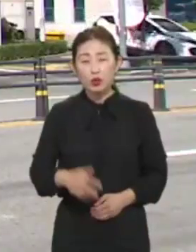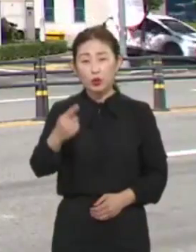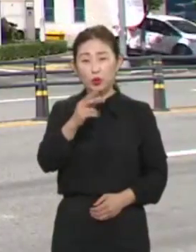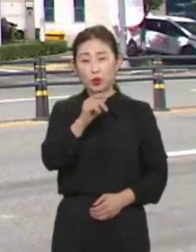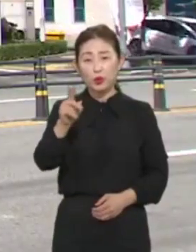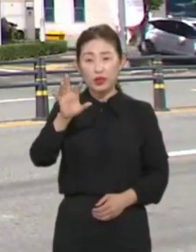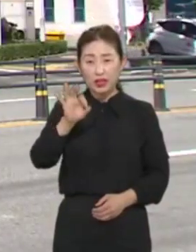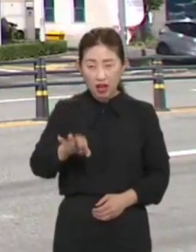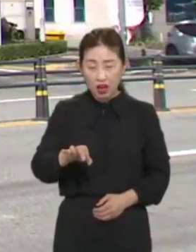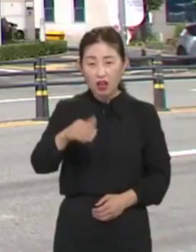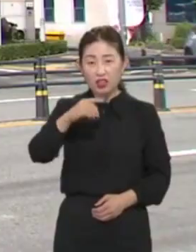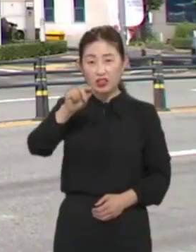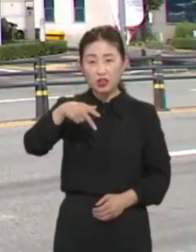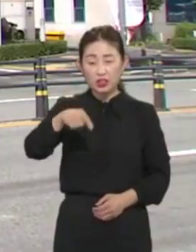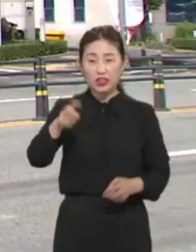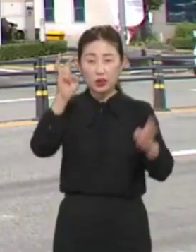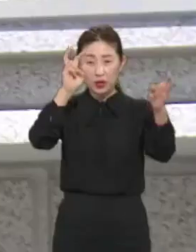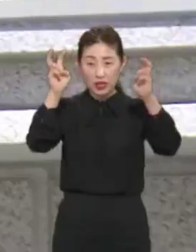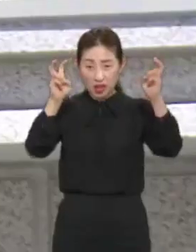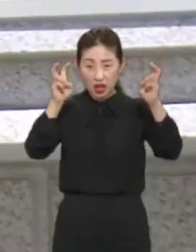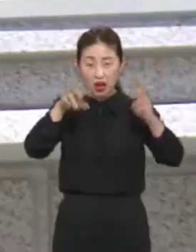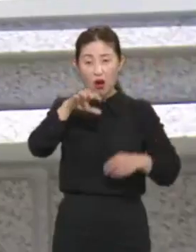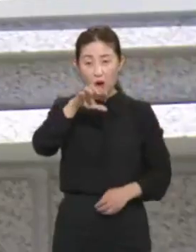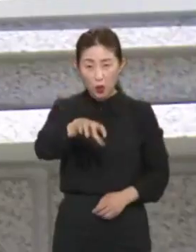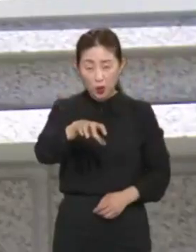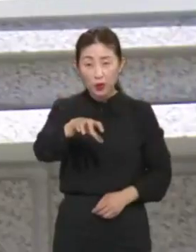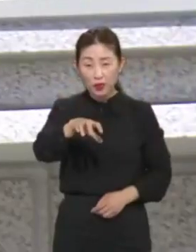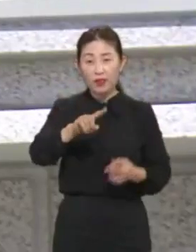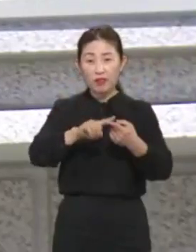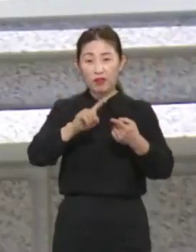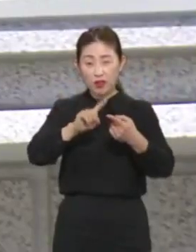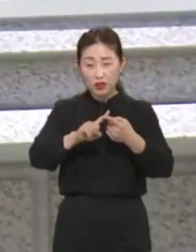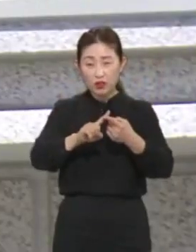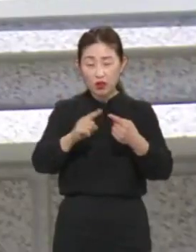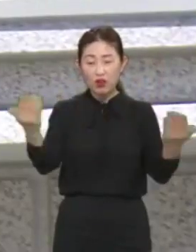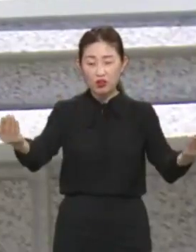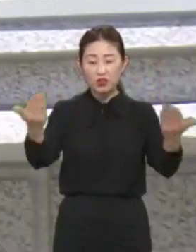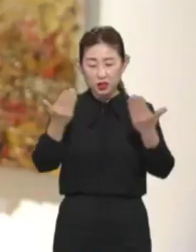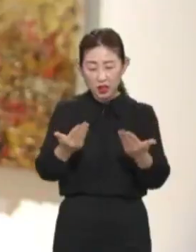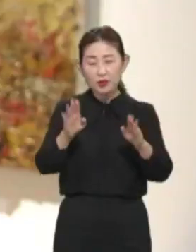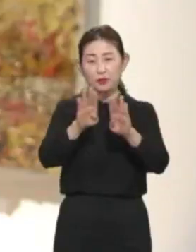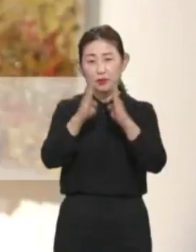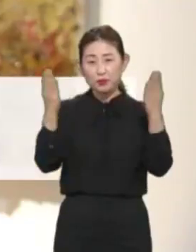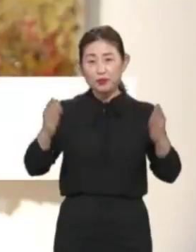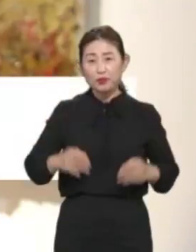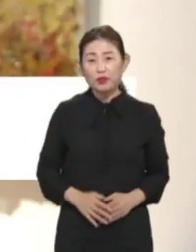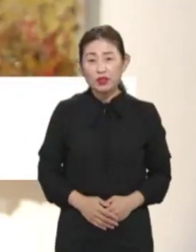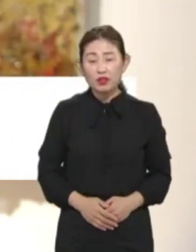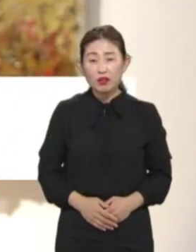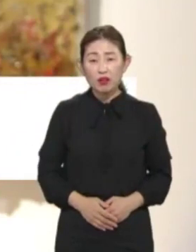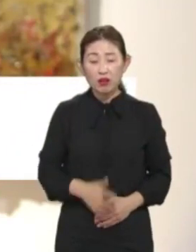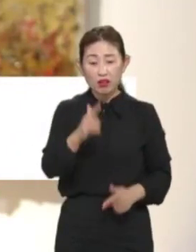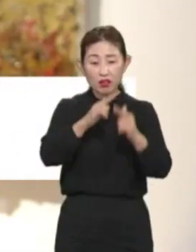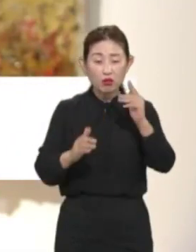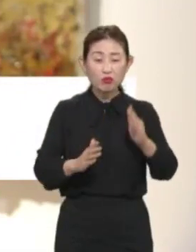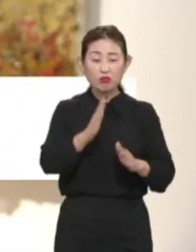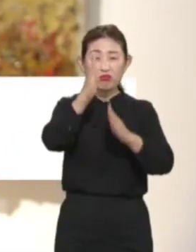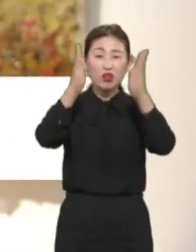건물이 재탄생한 헤레디움에서 진행돼 그 의미를 더합니다. 낙엽이 떨어져서 사라지는 게